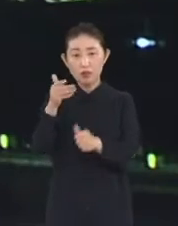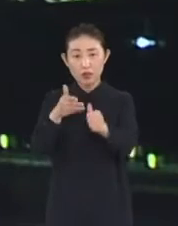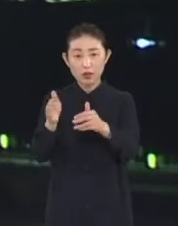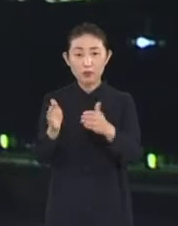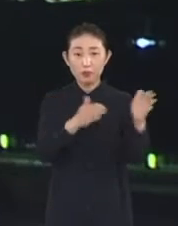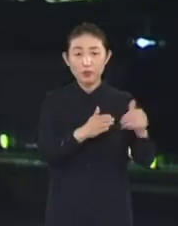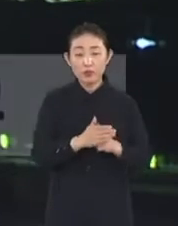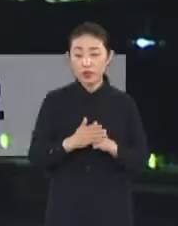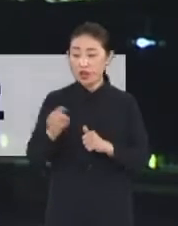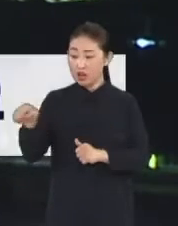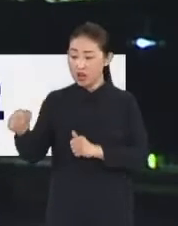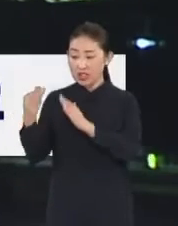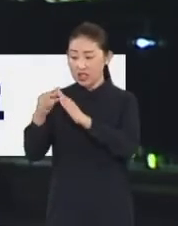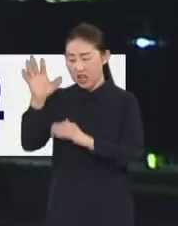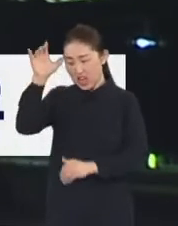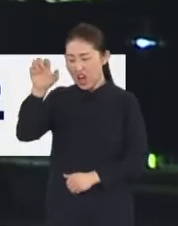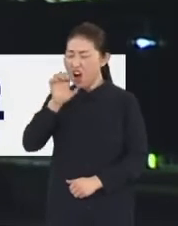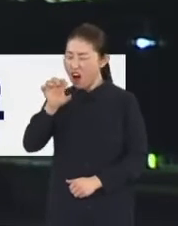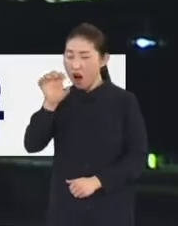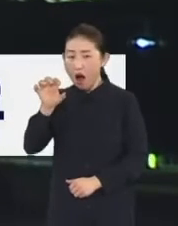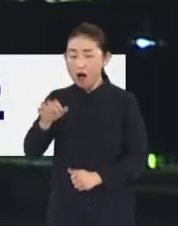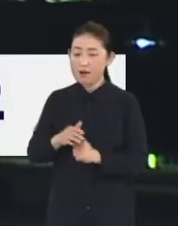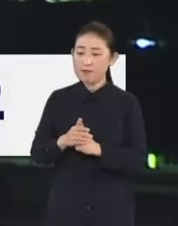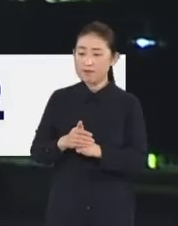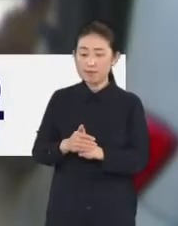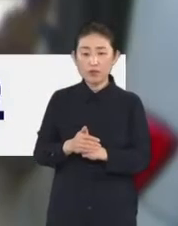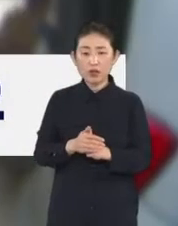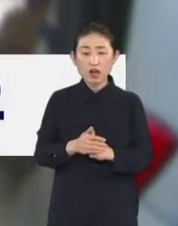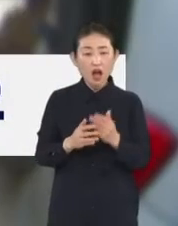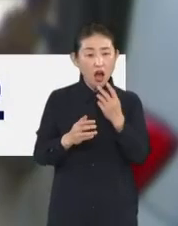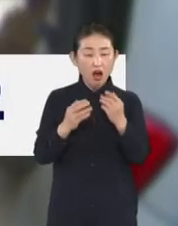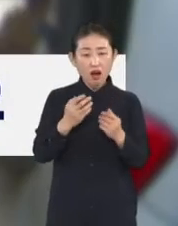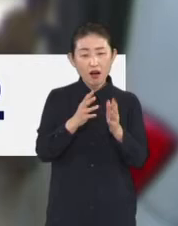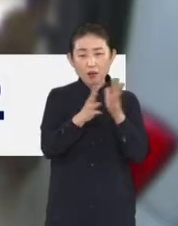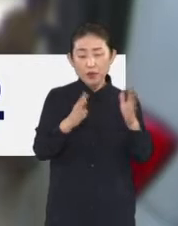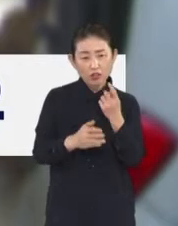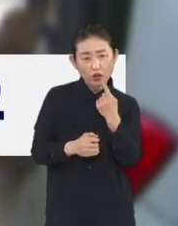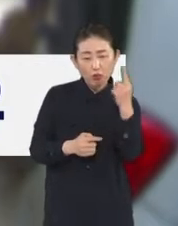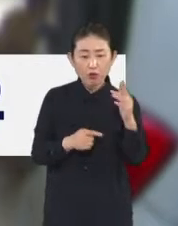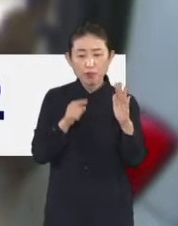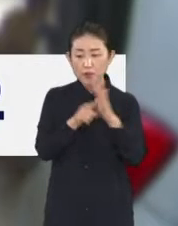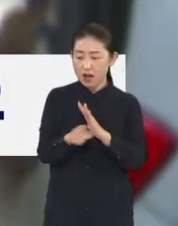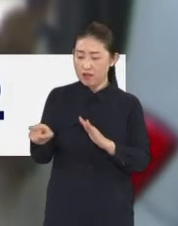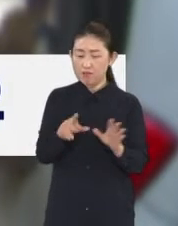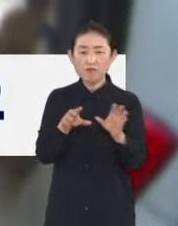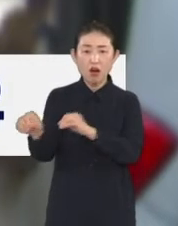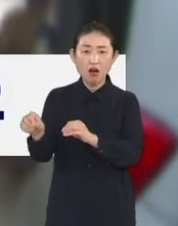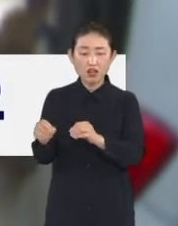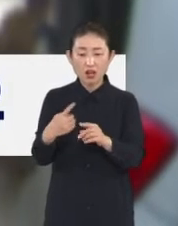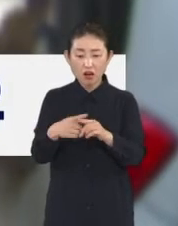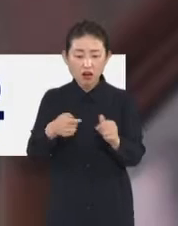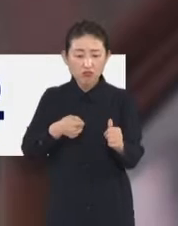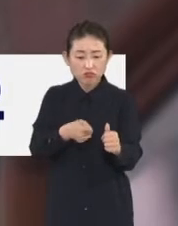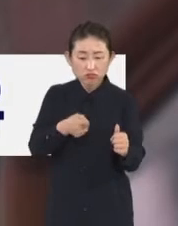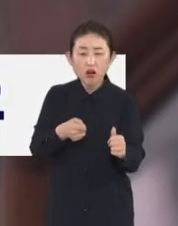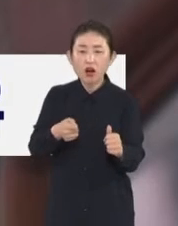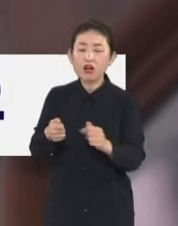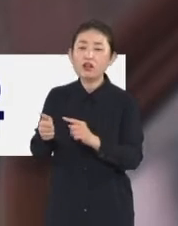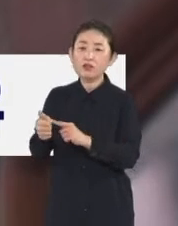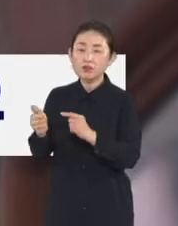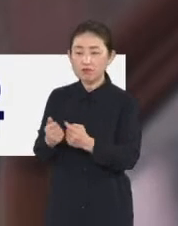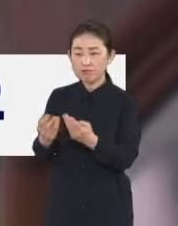이웃집 개를 못 찍게 하라며 아파트 경비원을 흉기로 위협한 40대가 징역형 집행유예를 선고받았습니다